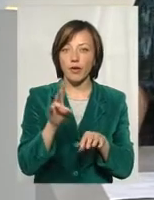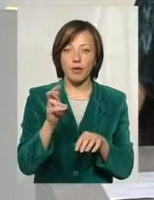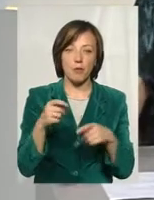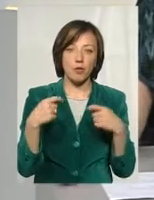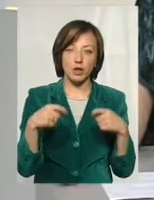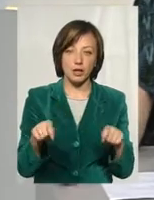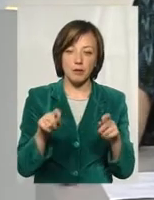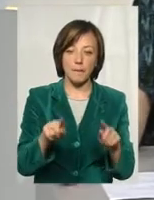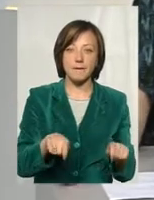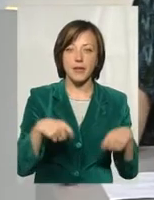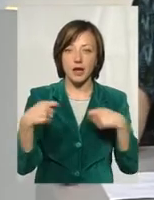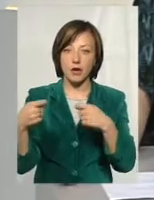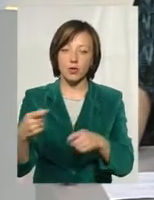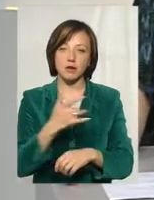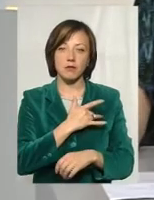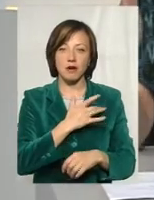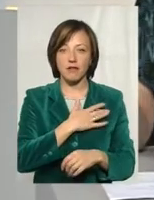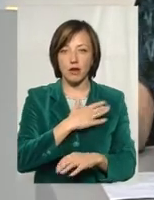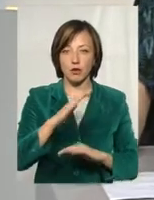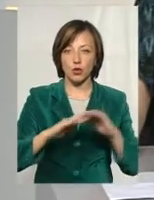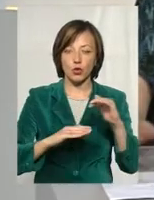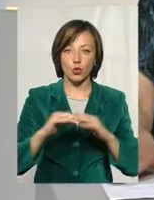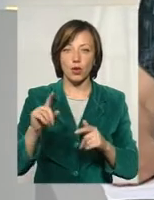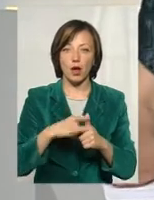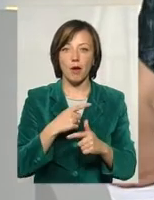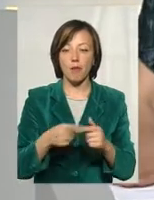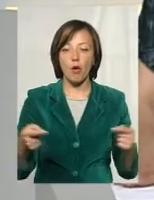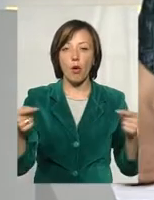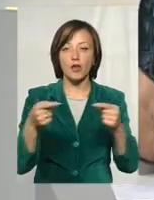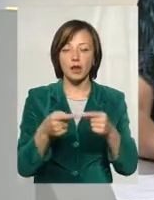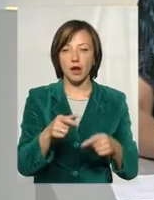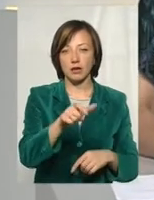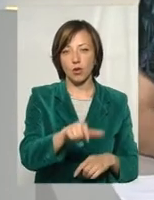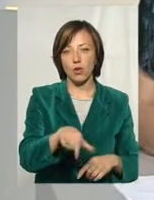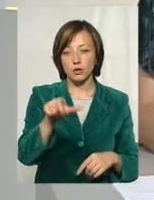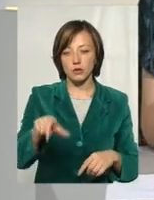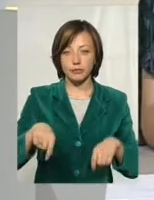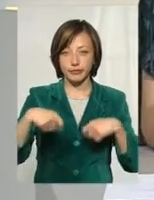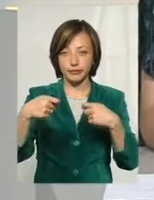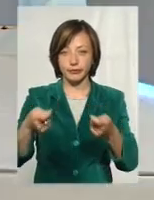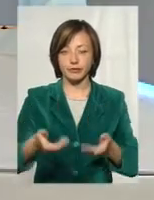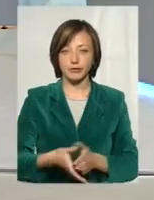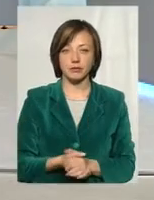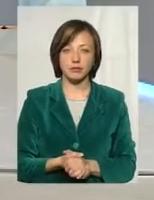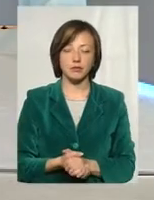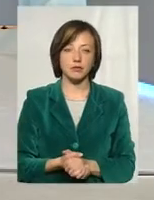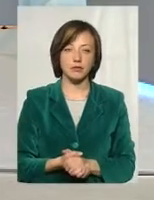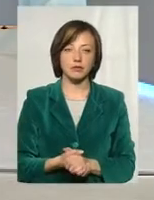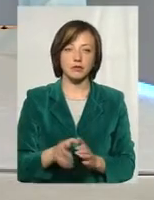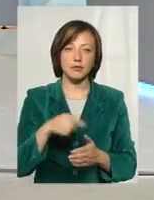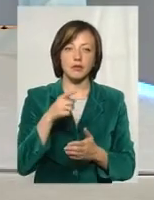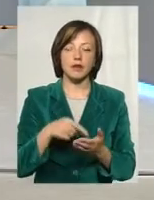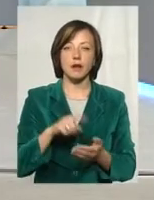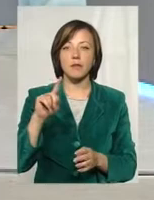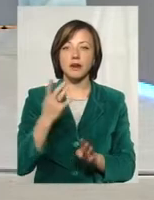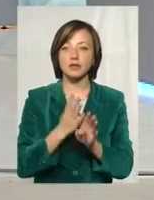продається, переходить в приватні, по суті, руки або в руки конкретних підприємств. Ну, перш за все, хотів сказати,